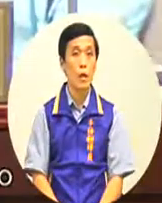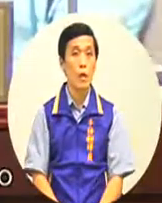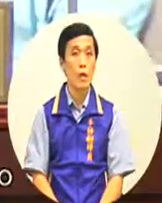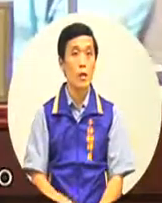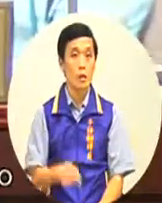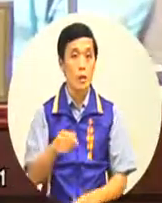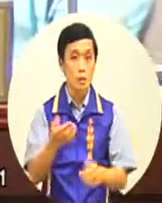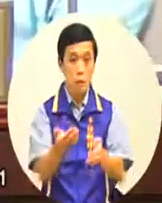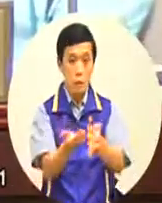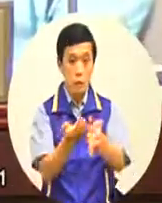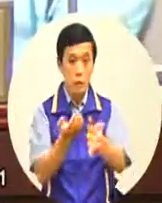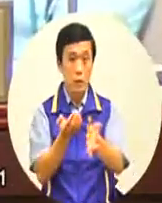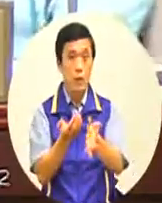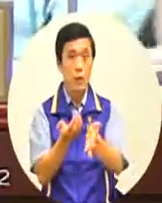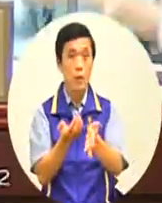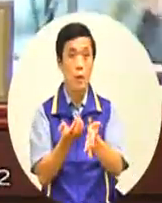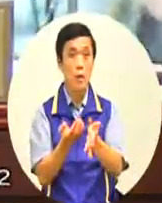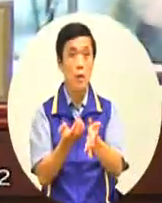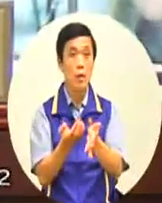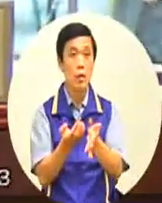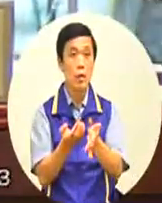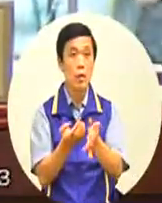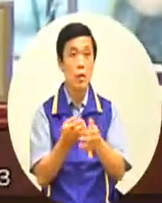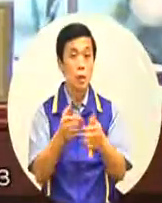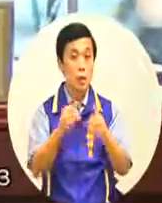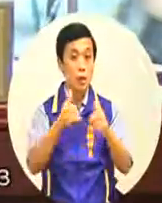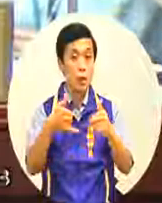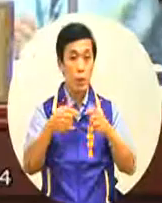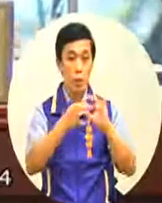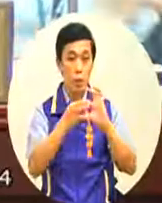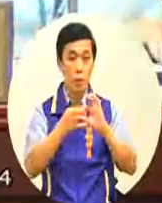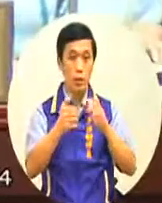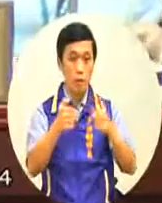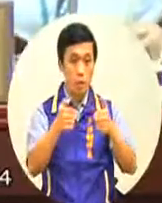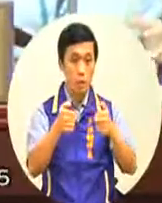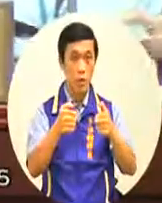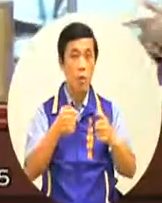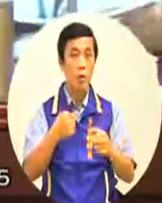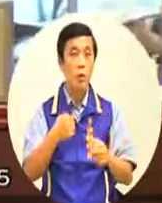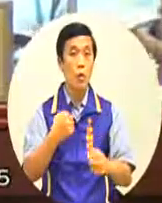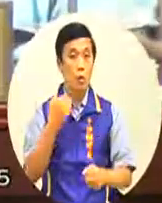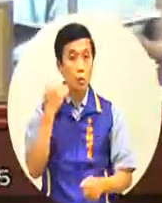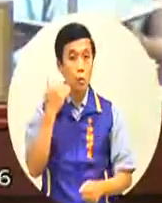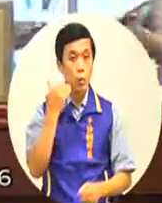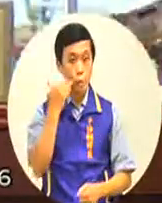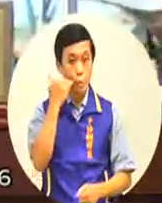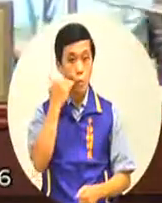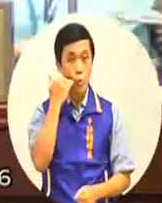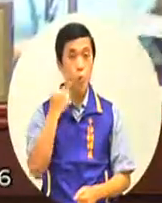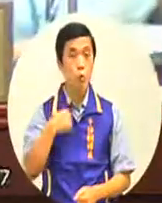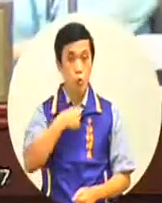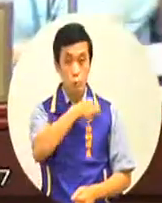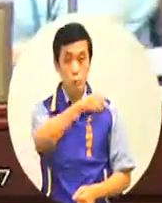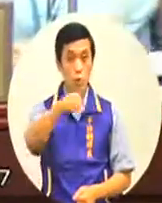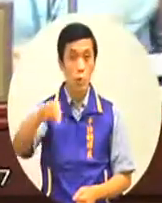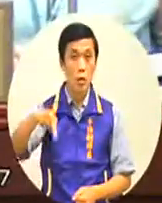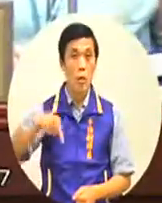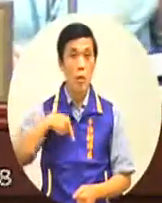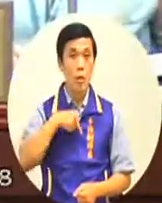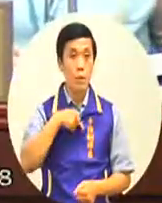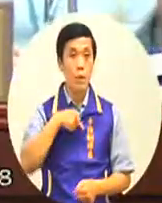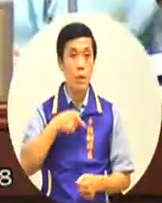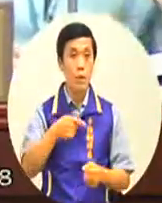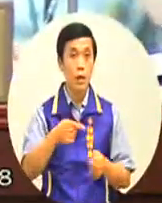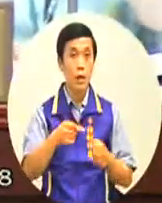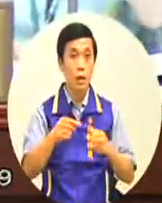那前面两个很感谢议员的关心。当然我们如果在做，如果我们收到